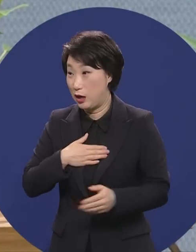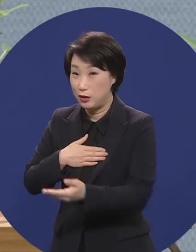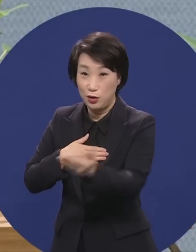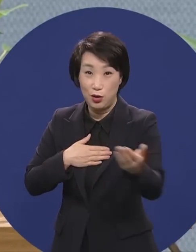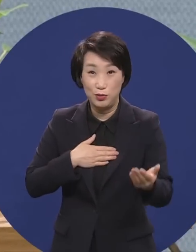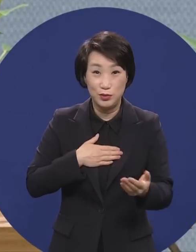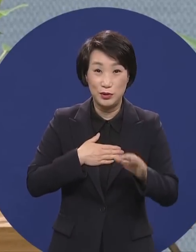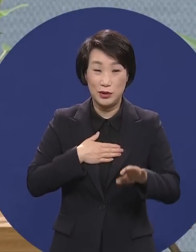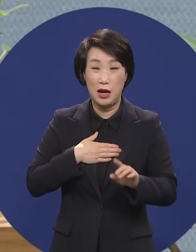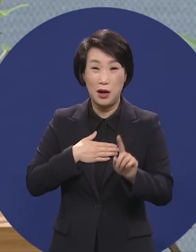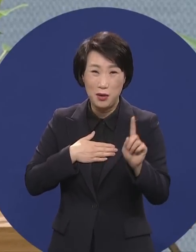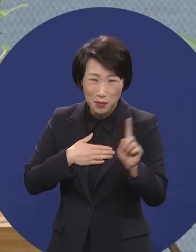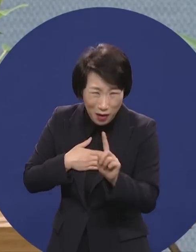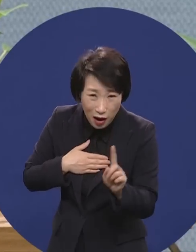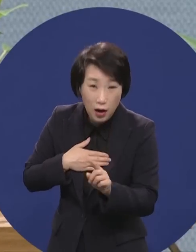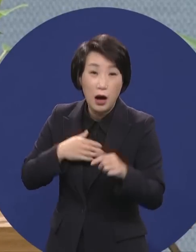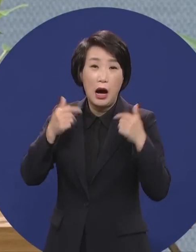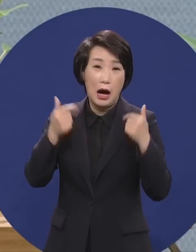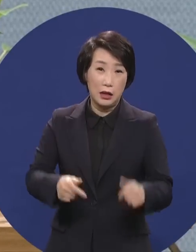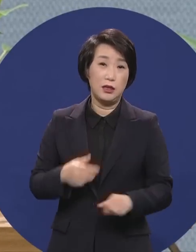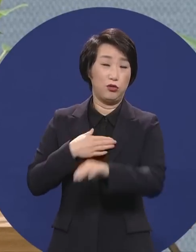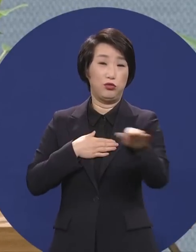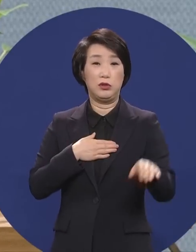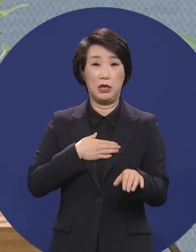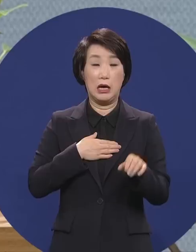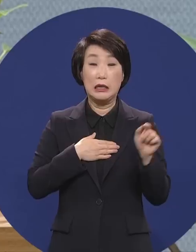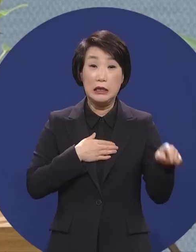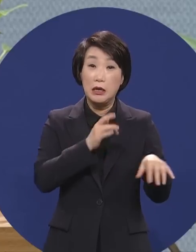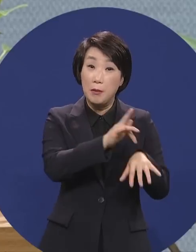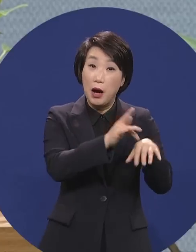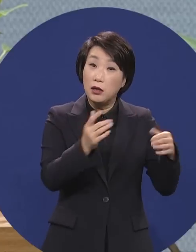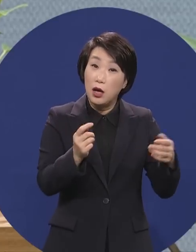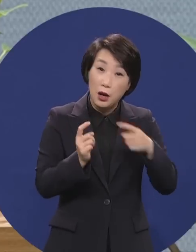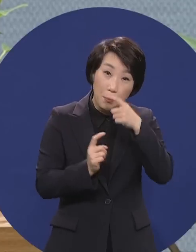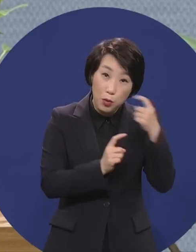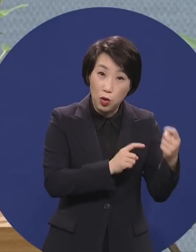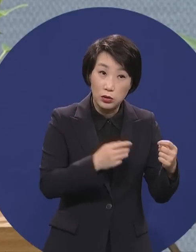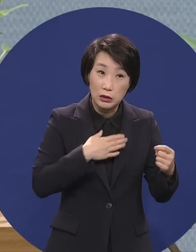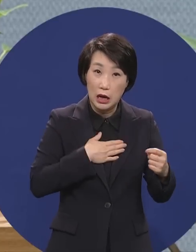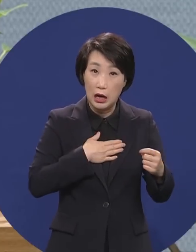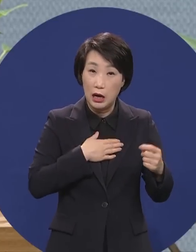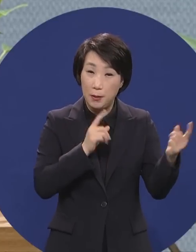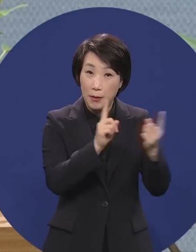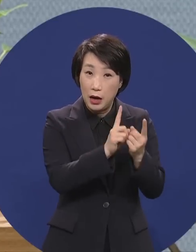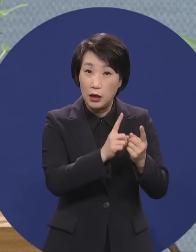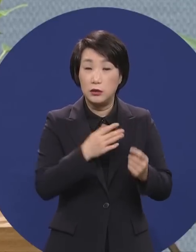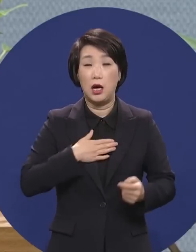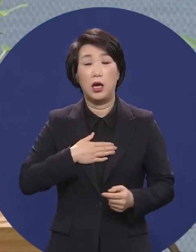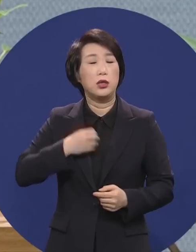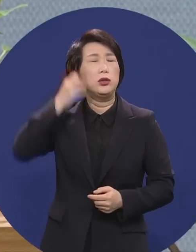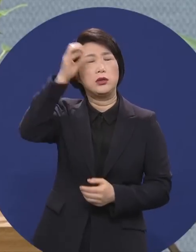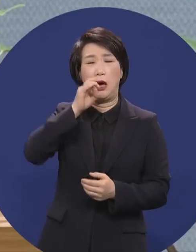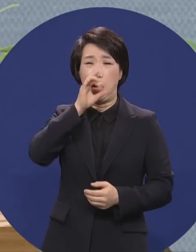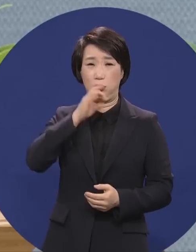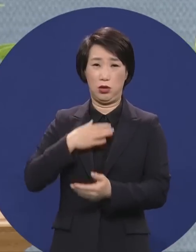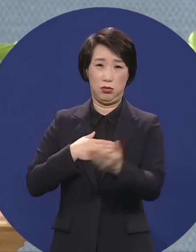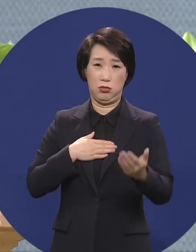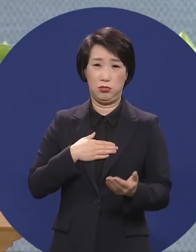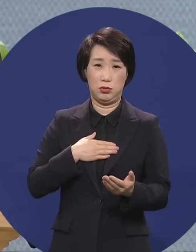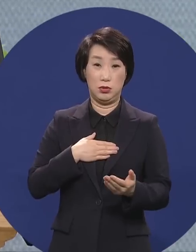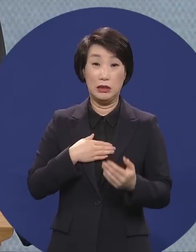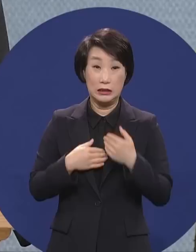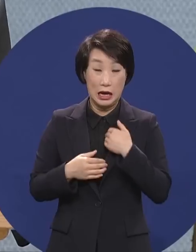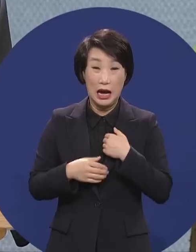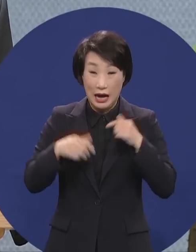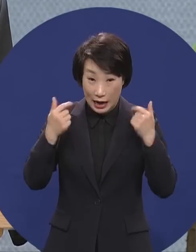자신들이 항상 그놈의 미혹이 내게 있음을 잊어서는 안 되며,